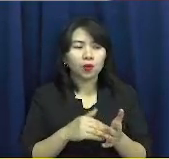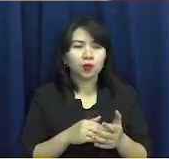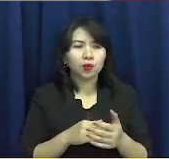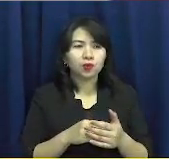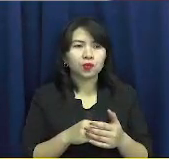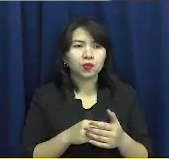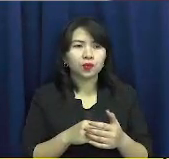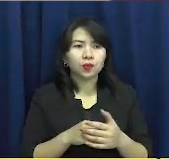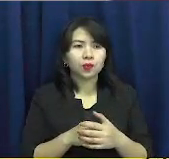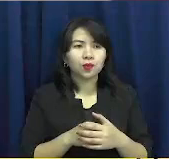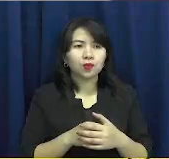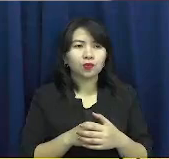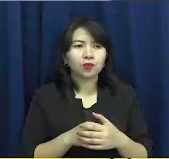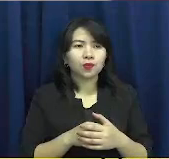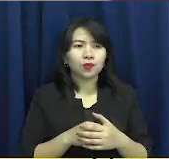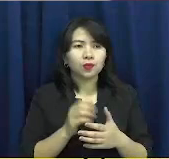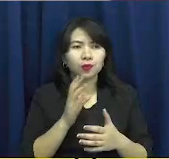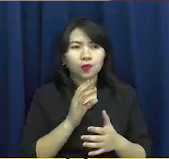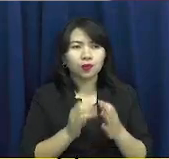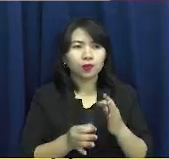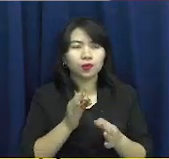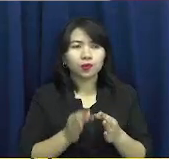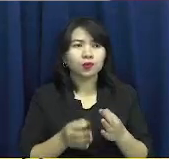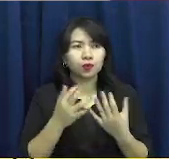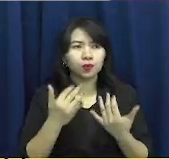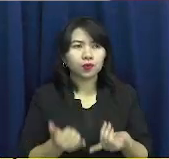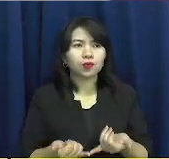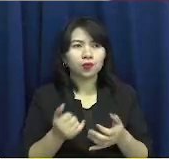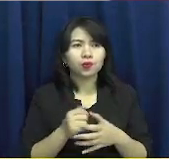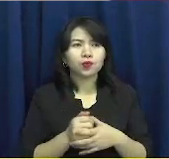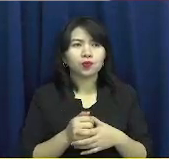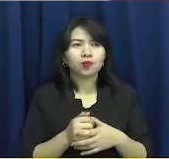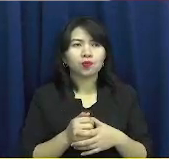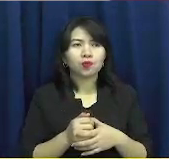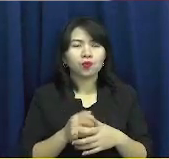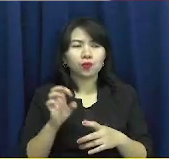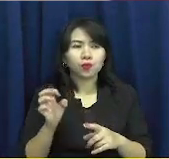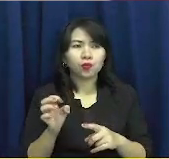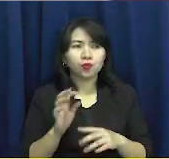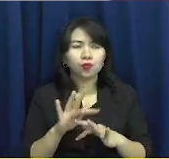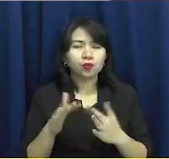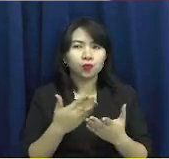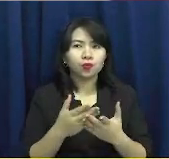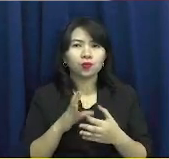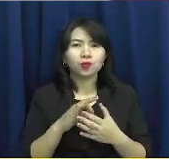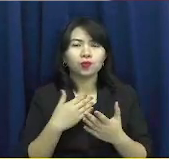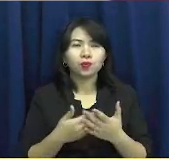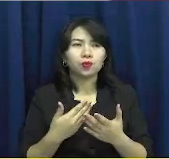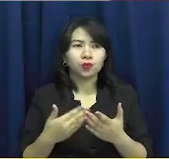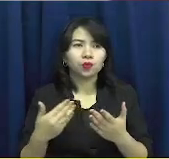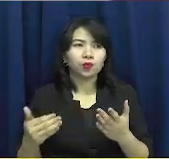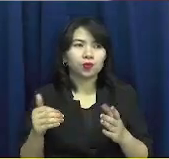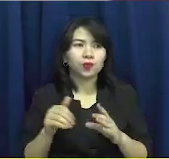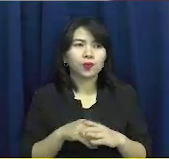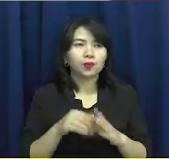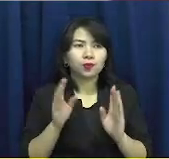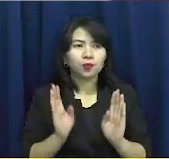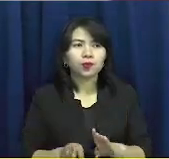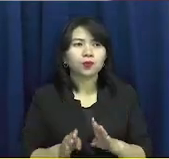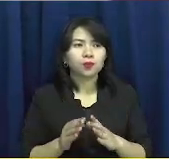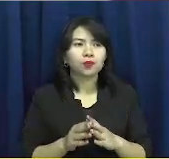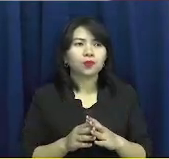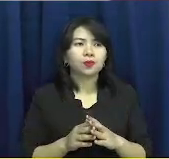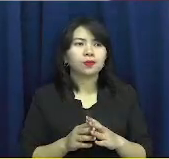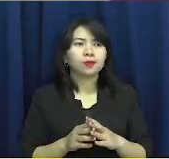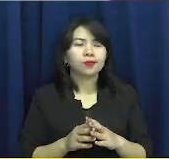now God hath set the members, you see, every one of them, in the body, as it hath pleased